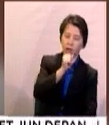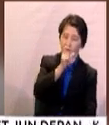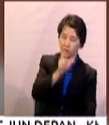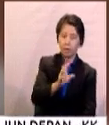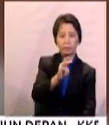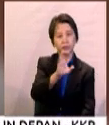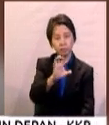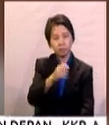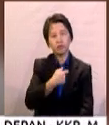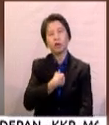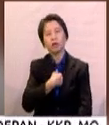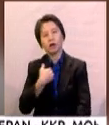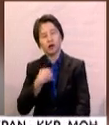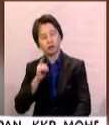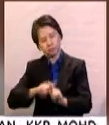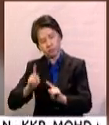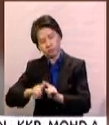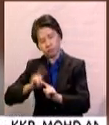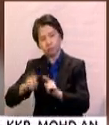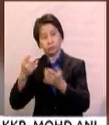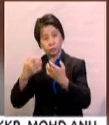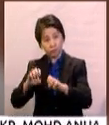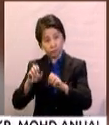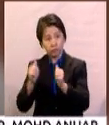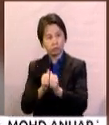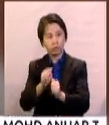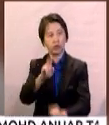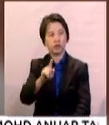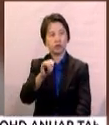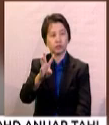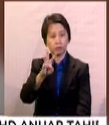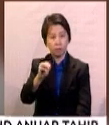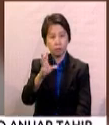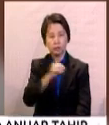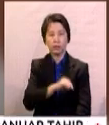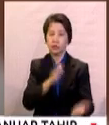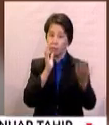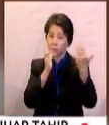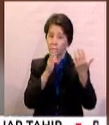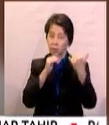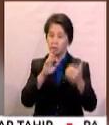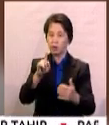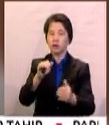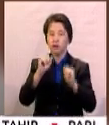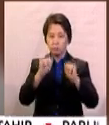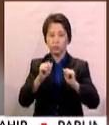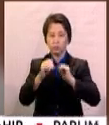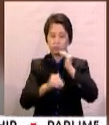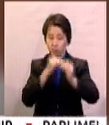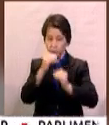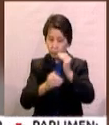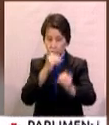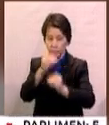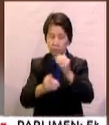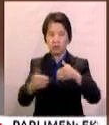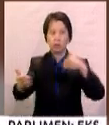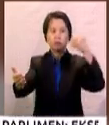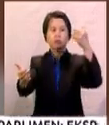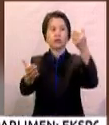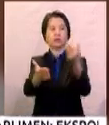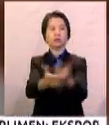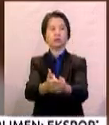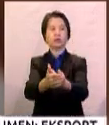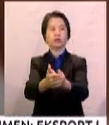RTM, pernah berbagai event dengan RTM dan semoga RTM maju jaya hingga